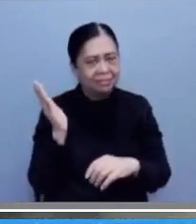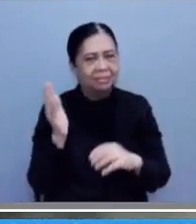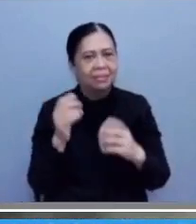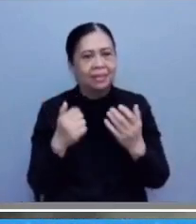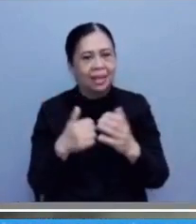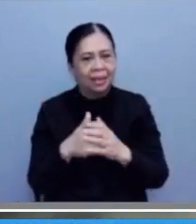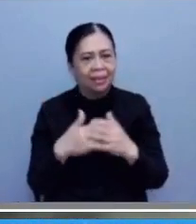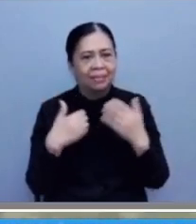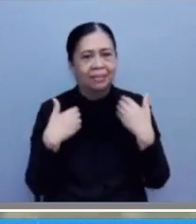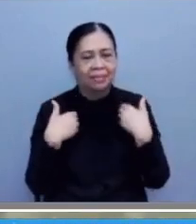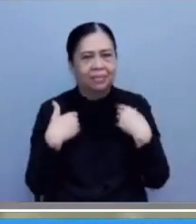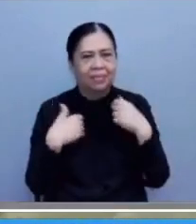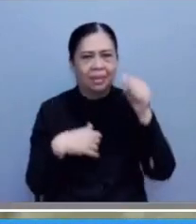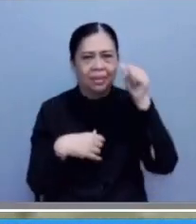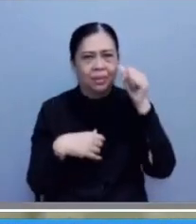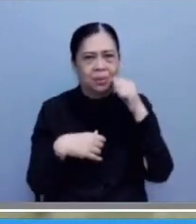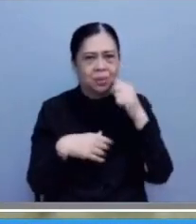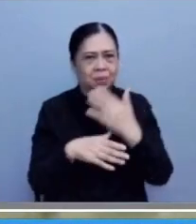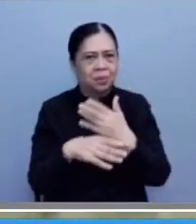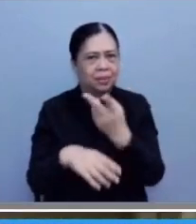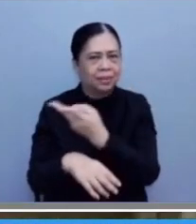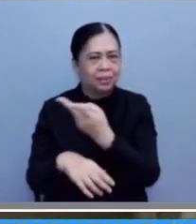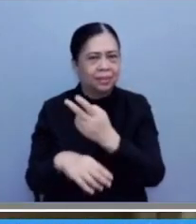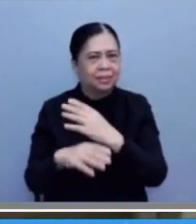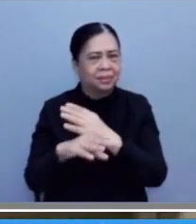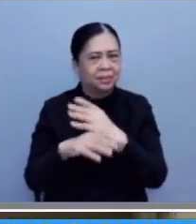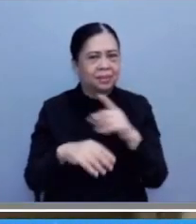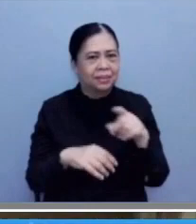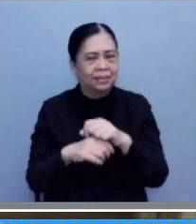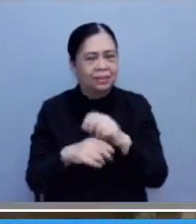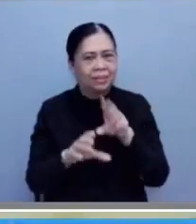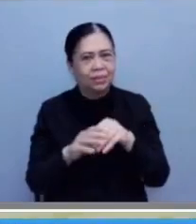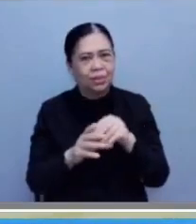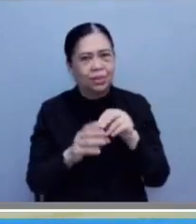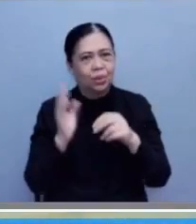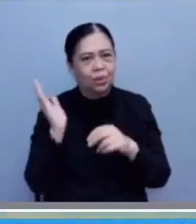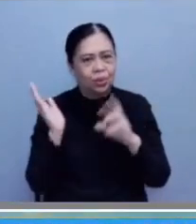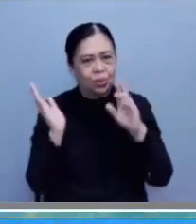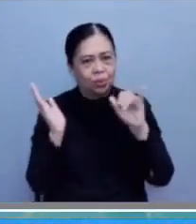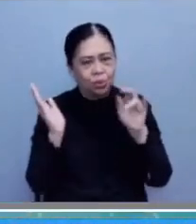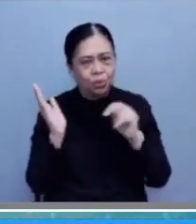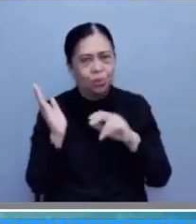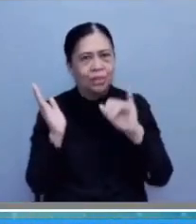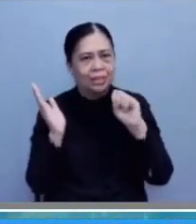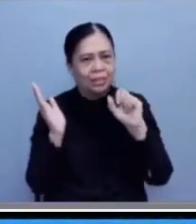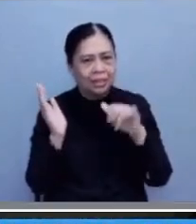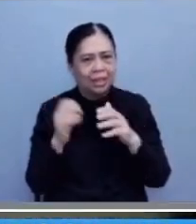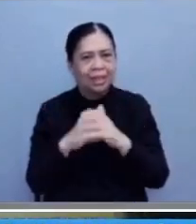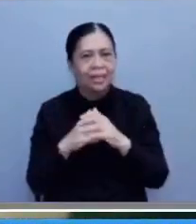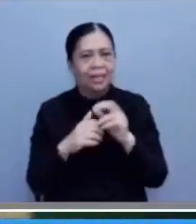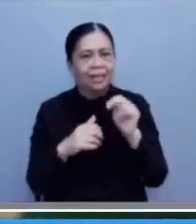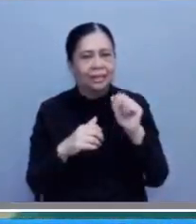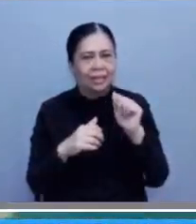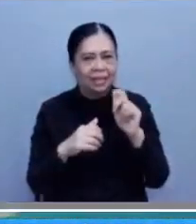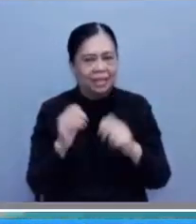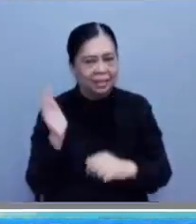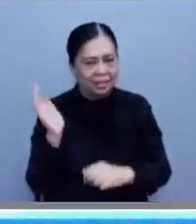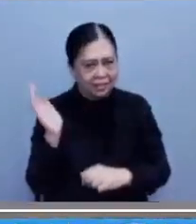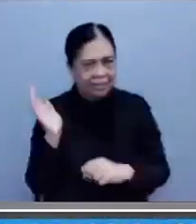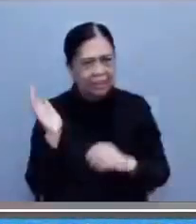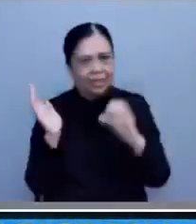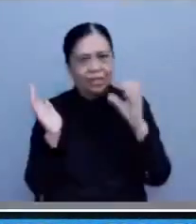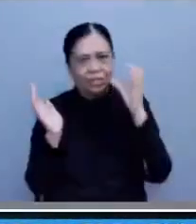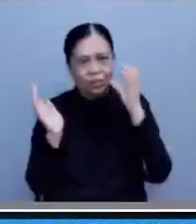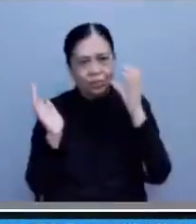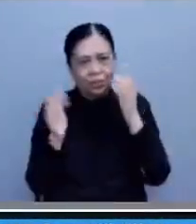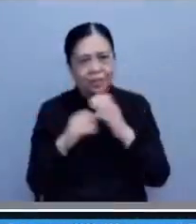Atom at Stella. Kasama rin sa star-studded cast si na Rojun Cruz, Isai Alvarez, Nanette Inventor, Charmaine Arnaiz at